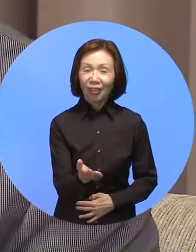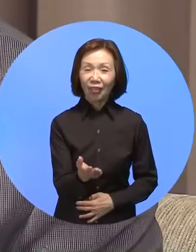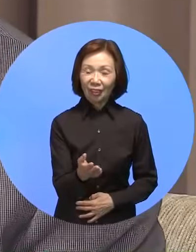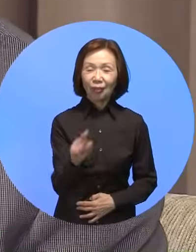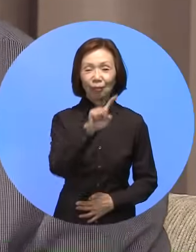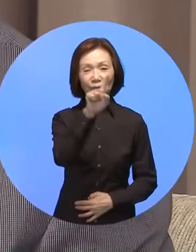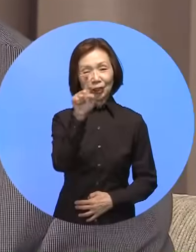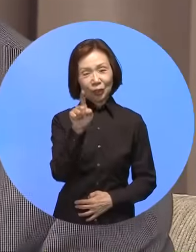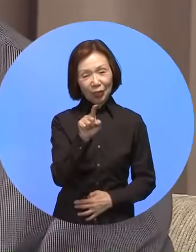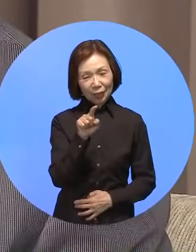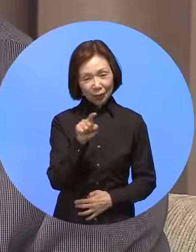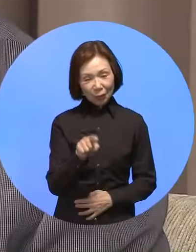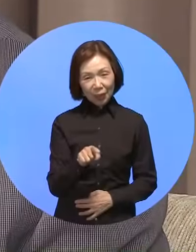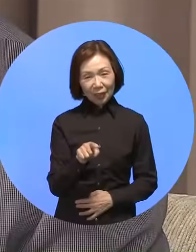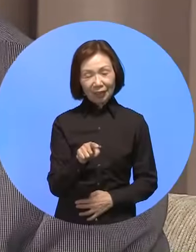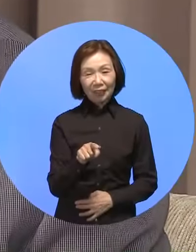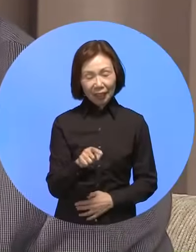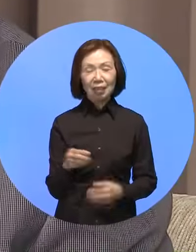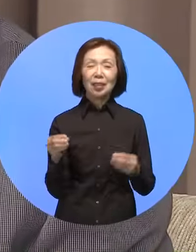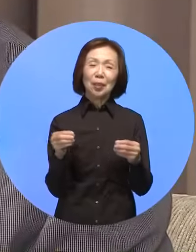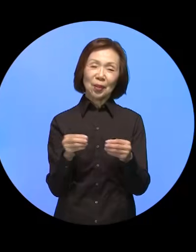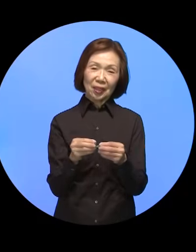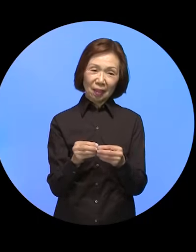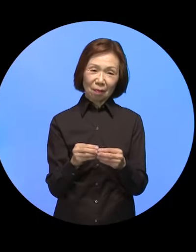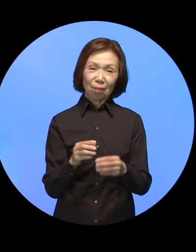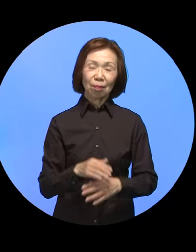付いたは邸です